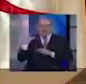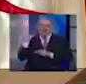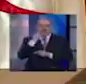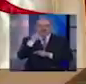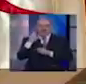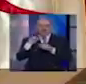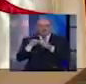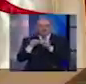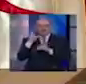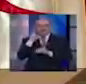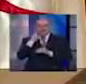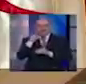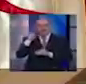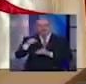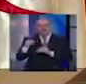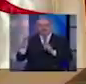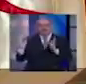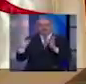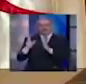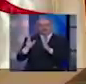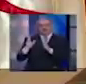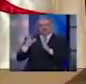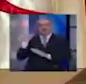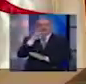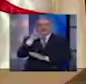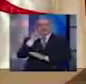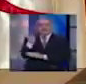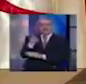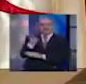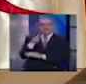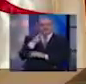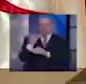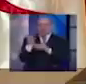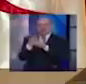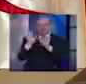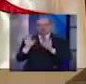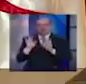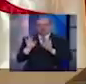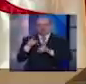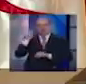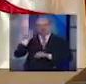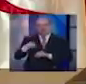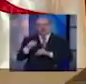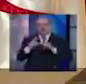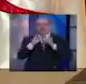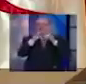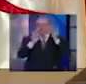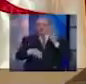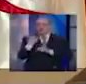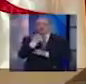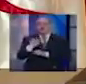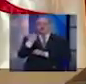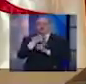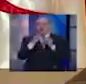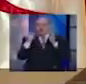تكلم على اوكين سوليسيون اي نا دوني اوكين سوليسيون يحكي غير على روحه ويسب في المروك ويحكي في على